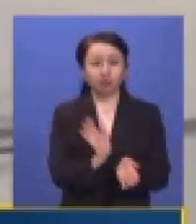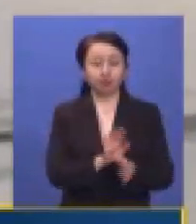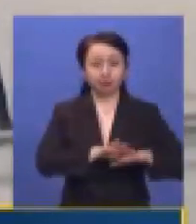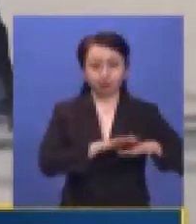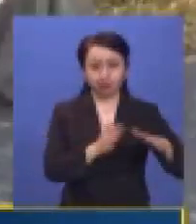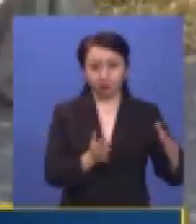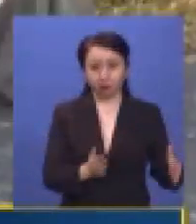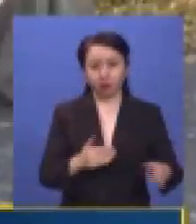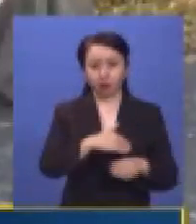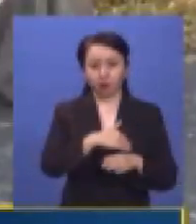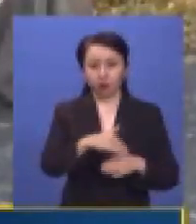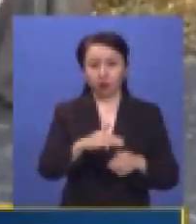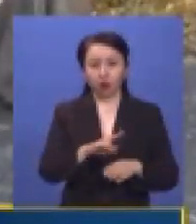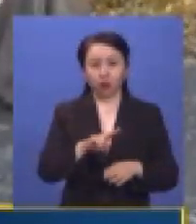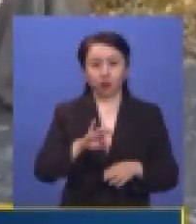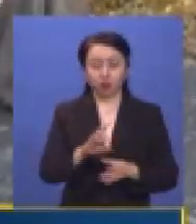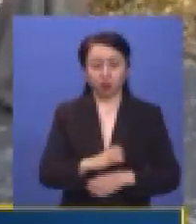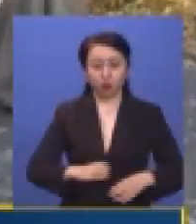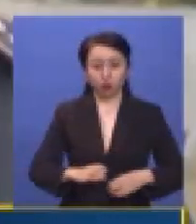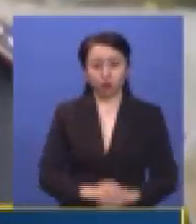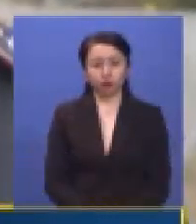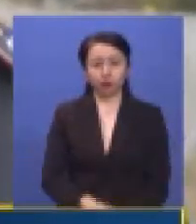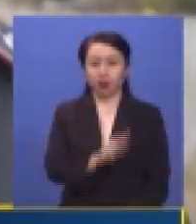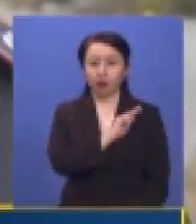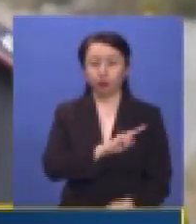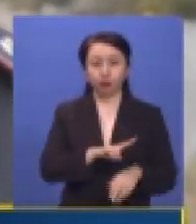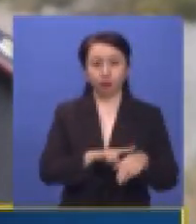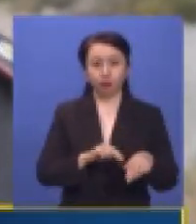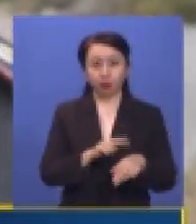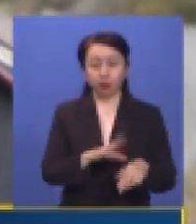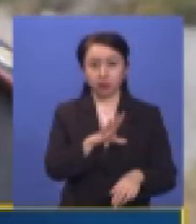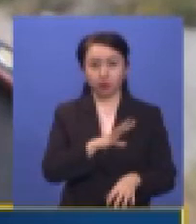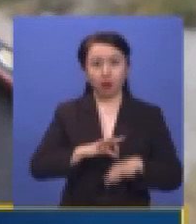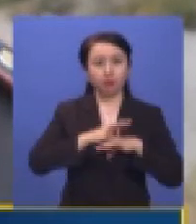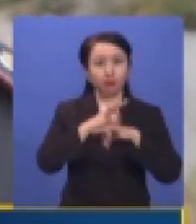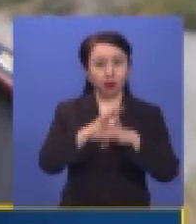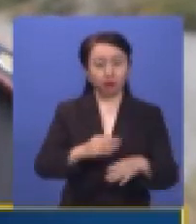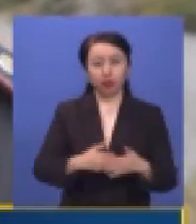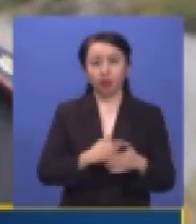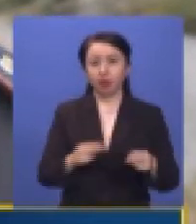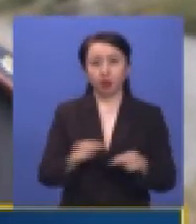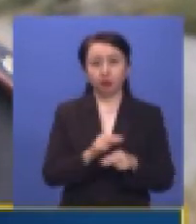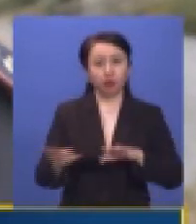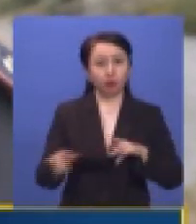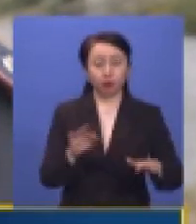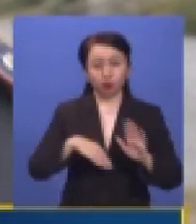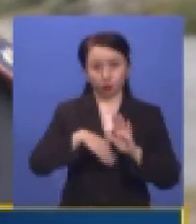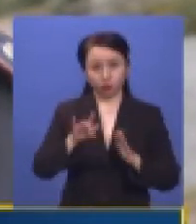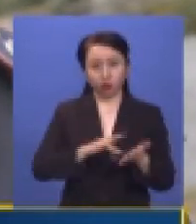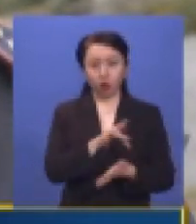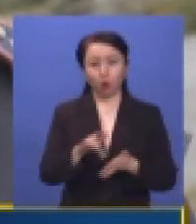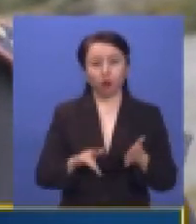на окраинах и в зоне дачных обществ. Сотрудниками полиции было проведено рейдовое мероприятие по благоустройству города.